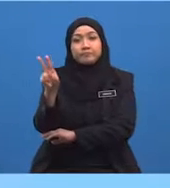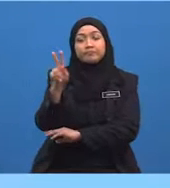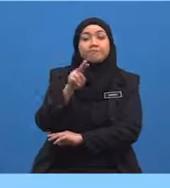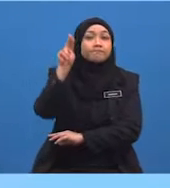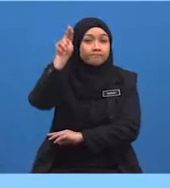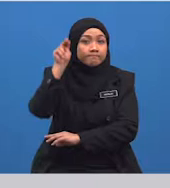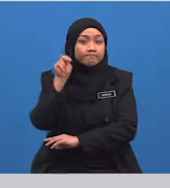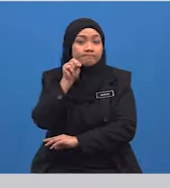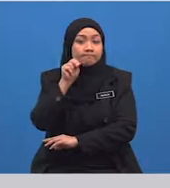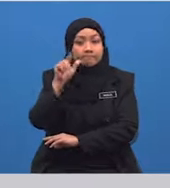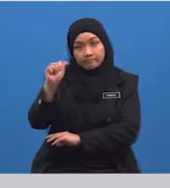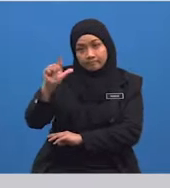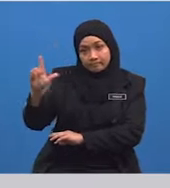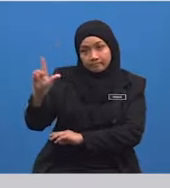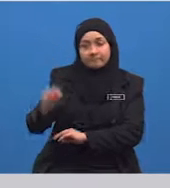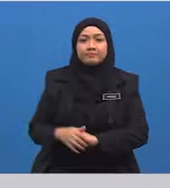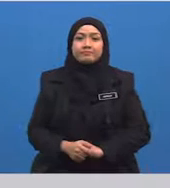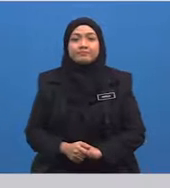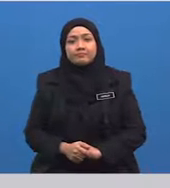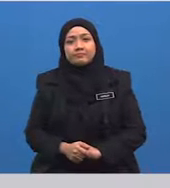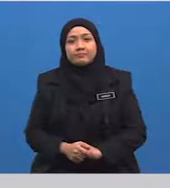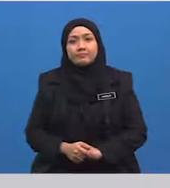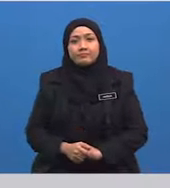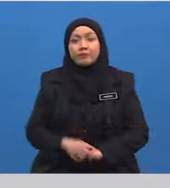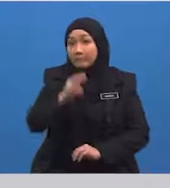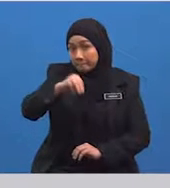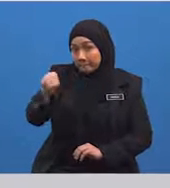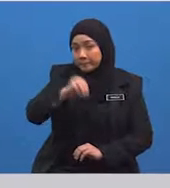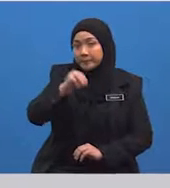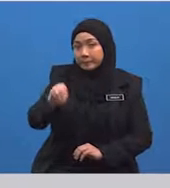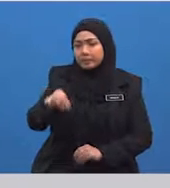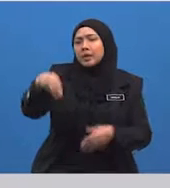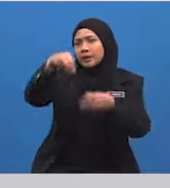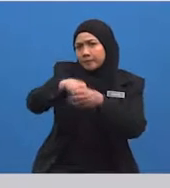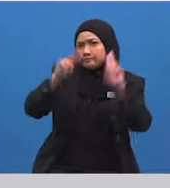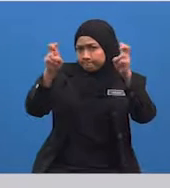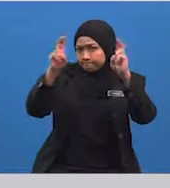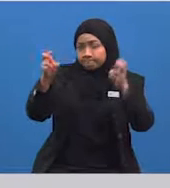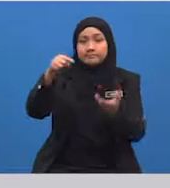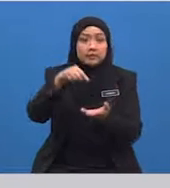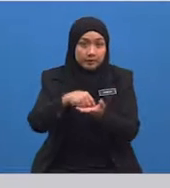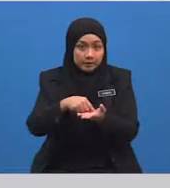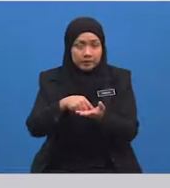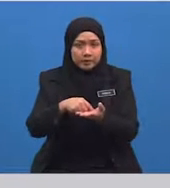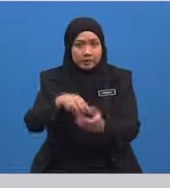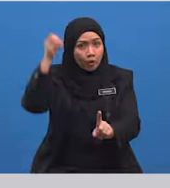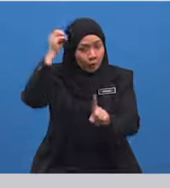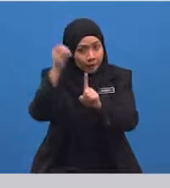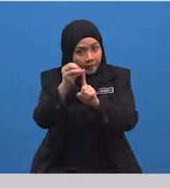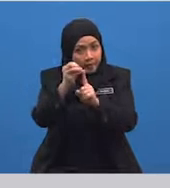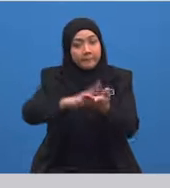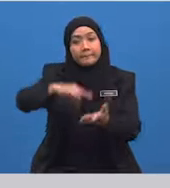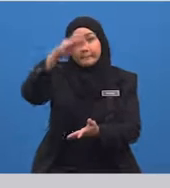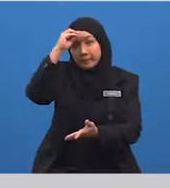penetralan. Untuk pengetahuan murid-murid, dalam subtopik ini, beberapa objektif pembelajaran